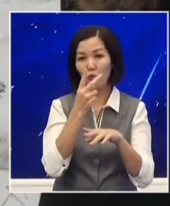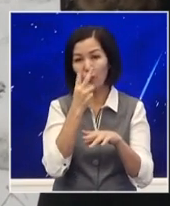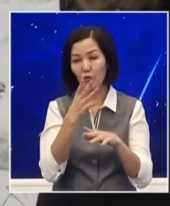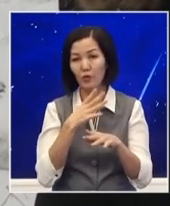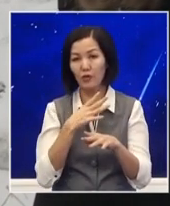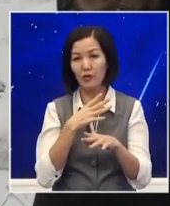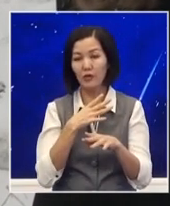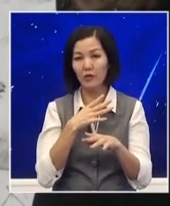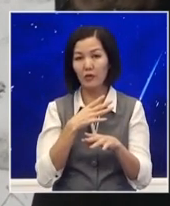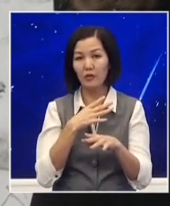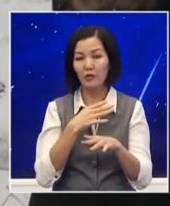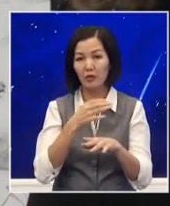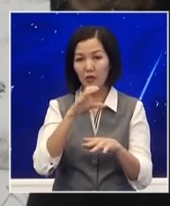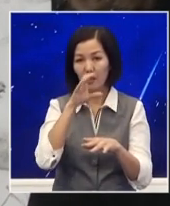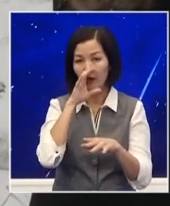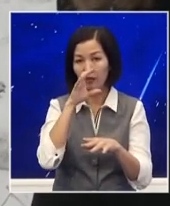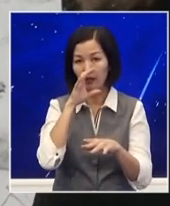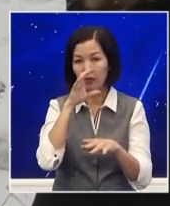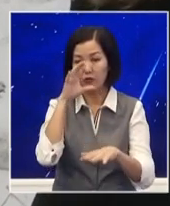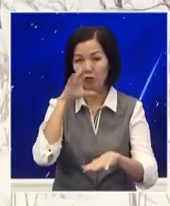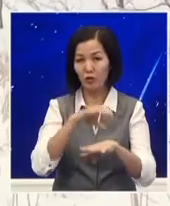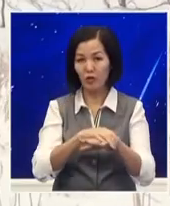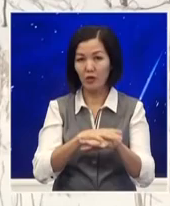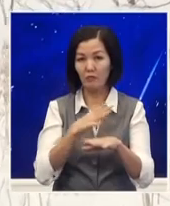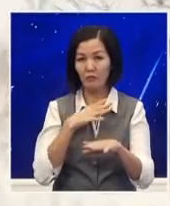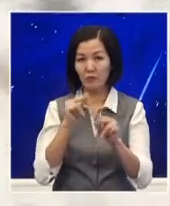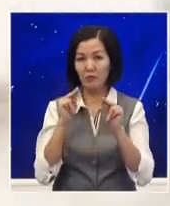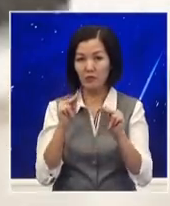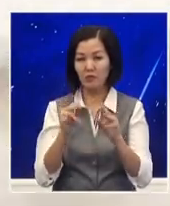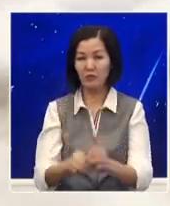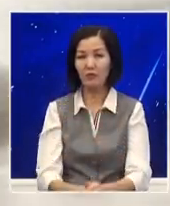қасқыр алатындығын сенімділігін құстың көрсеткен осы құс еді.